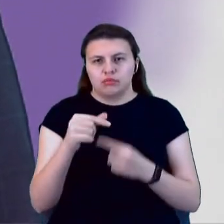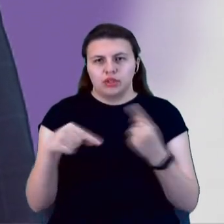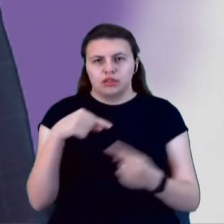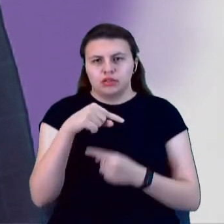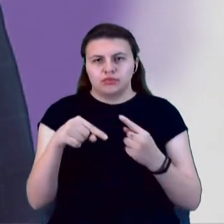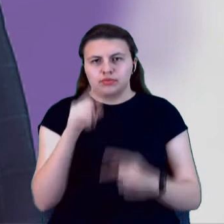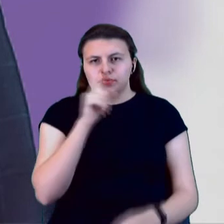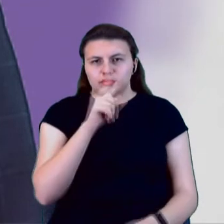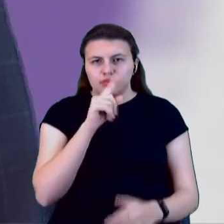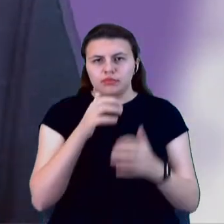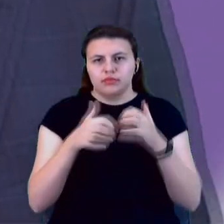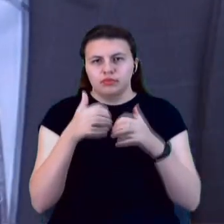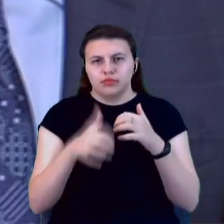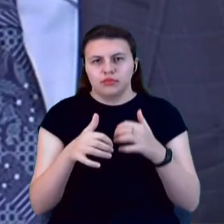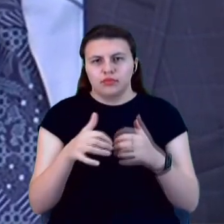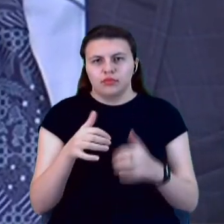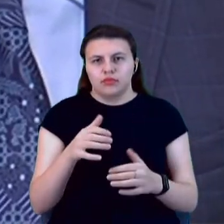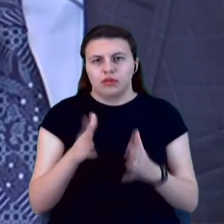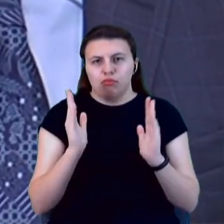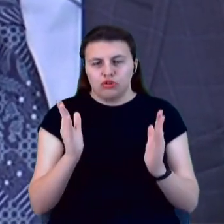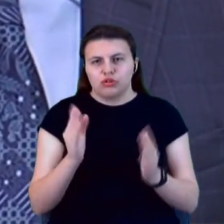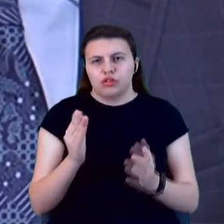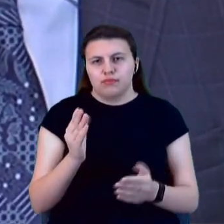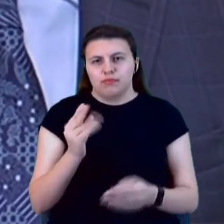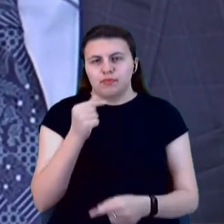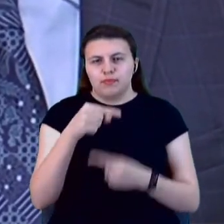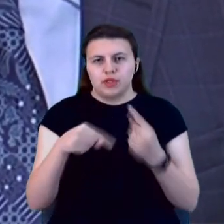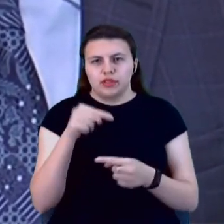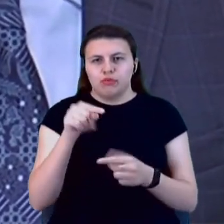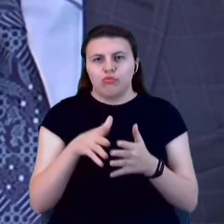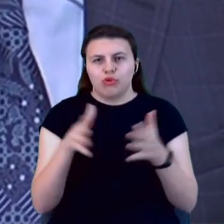малым, средним и так называемым большим бизнесом, тем больше есть